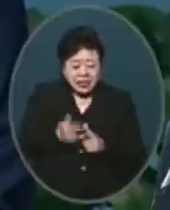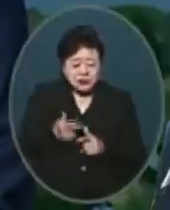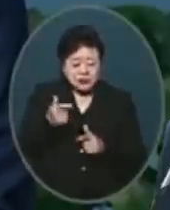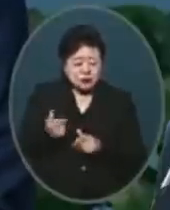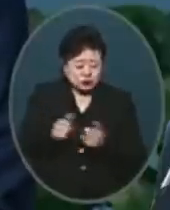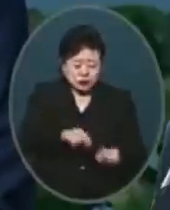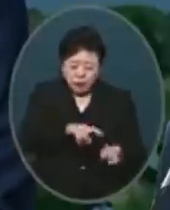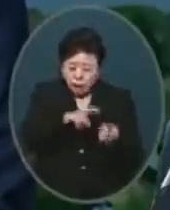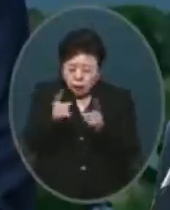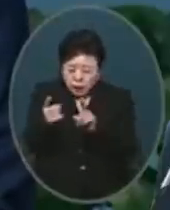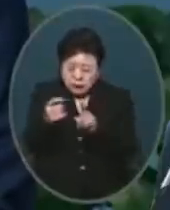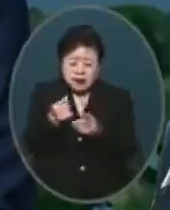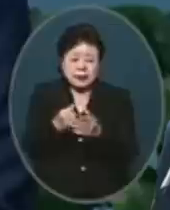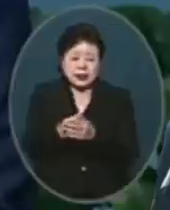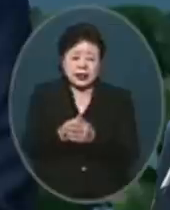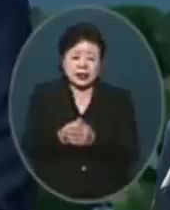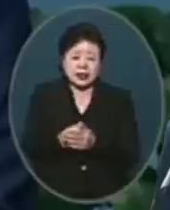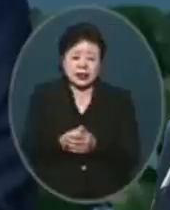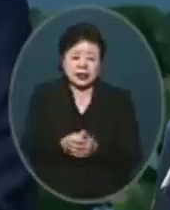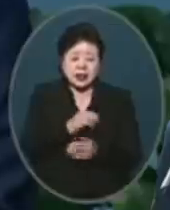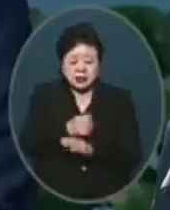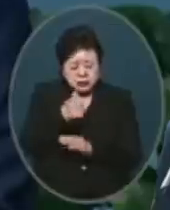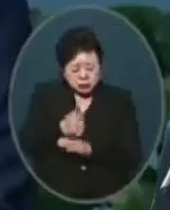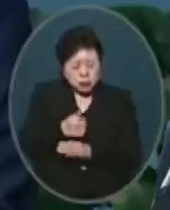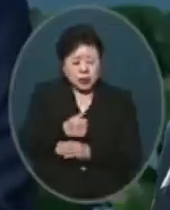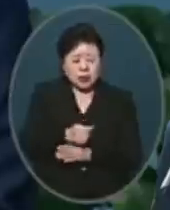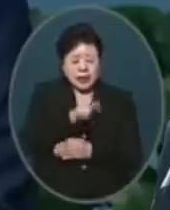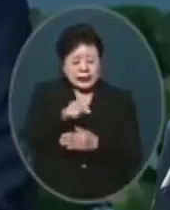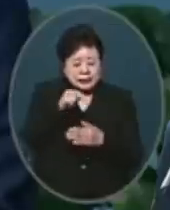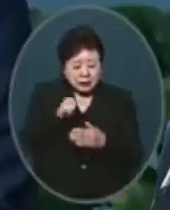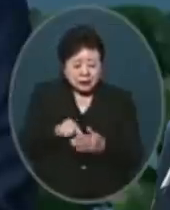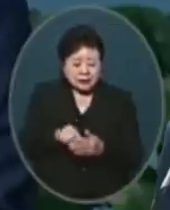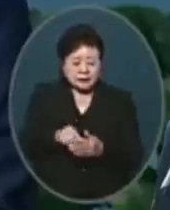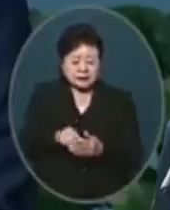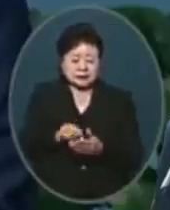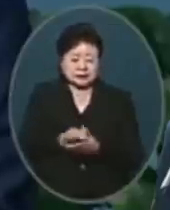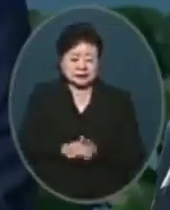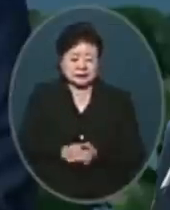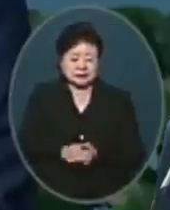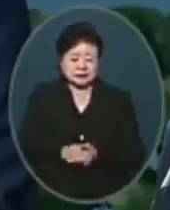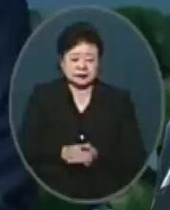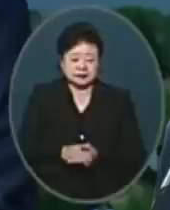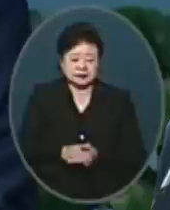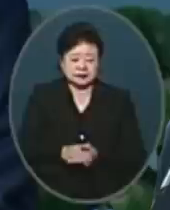예수님은 죽었다가 부활하셨으므로 우리는 그리스도 안에서